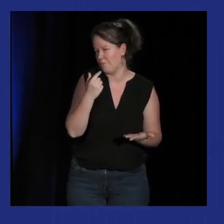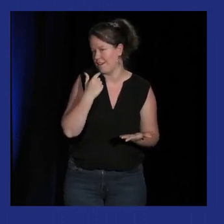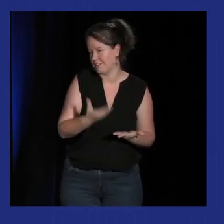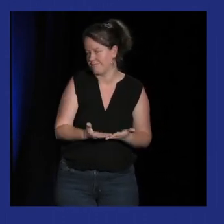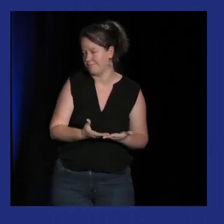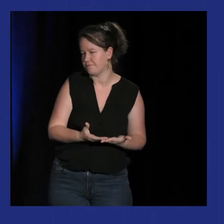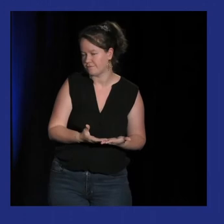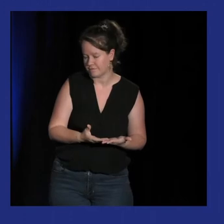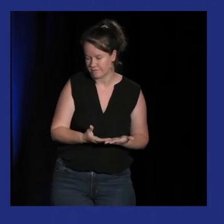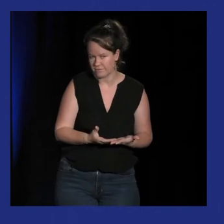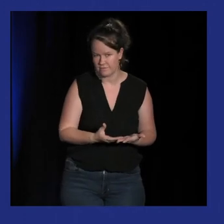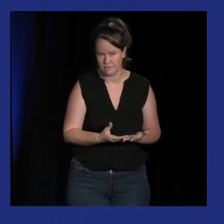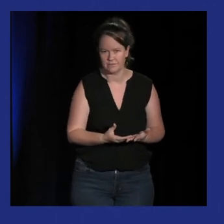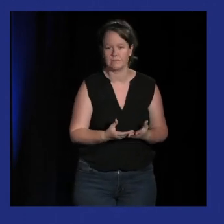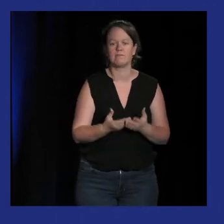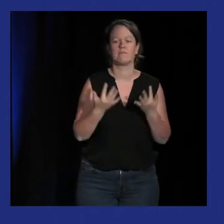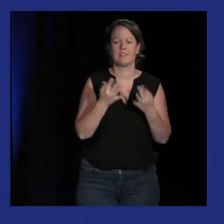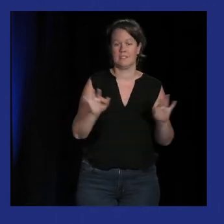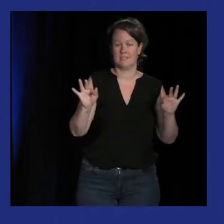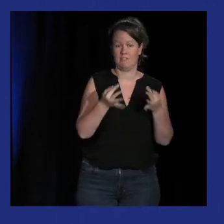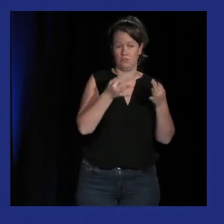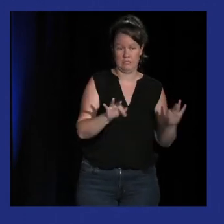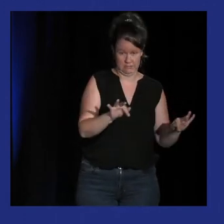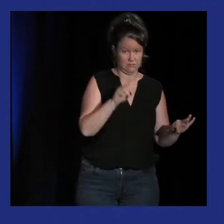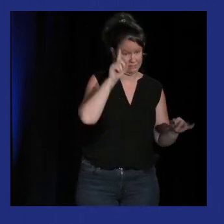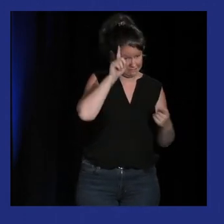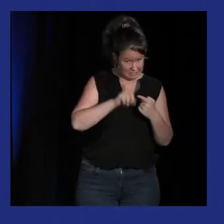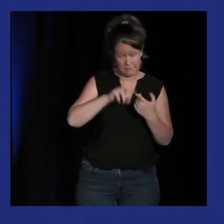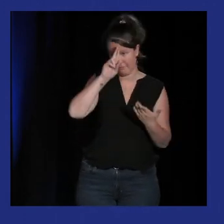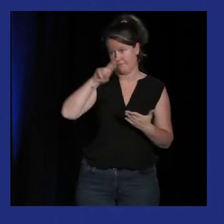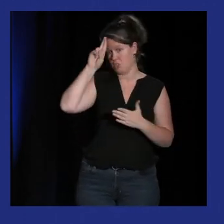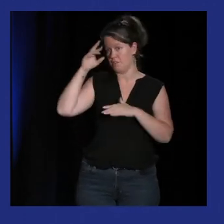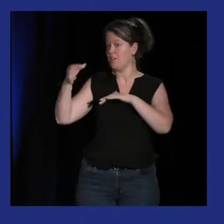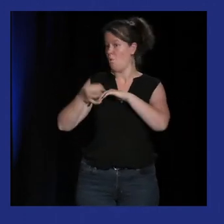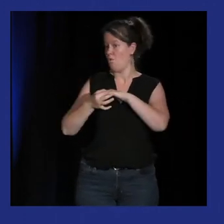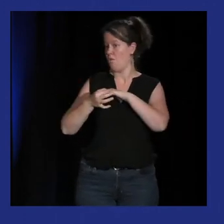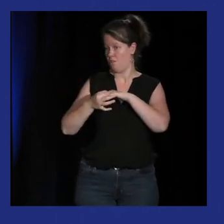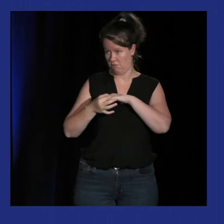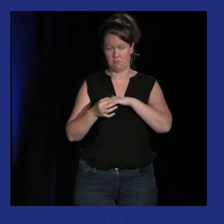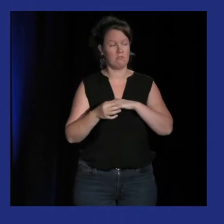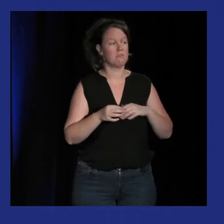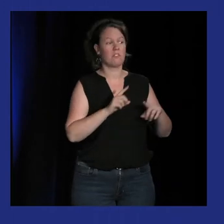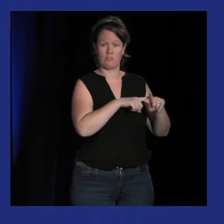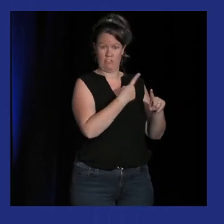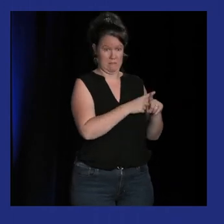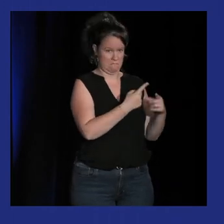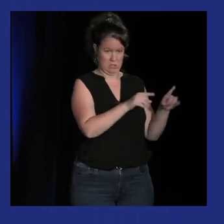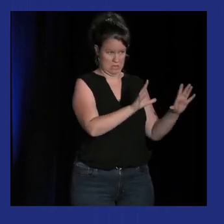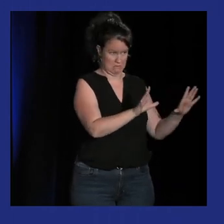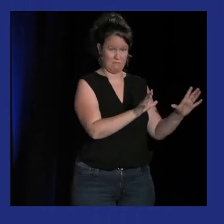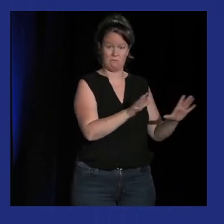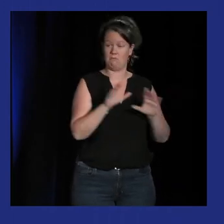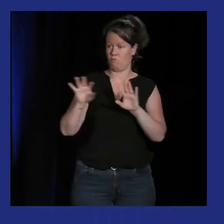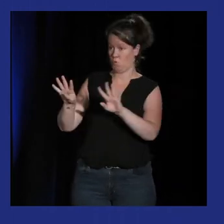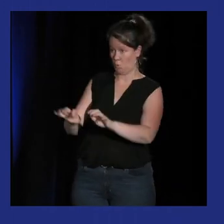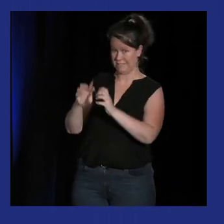c'est la symphonie seigneur des anneaux qui a vraiment été totalement repensé pour les salles de concert et qui et qui une vraie expérience